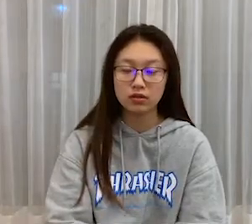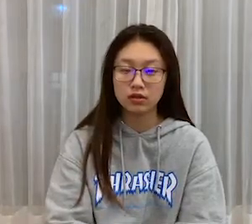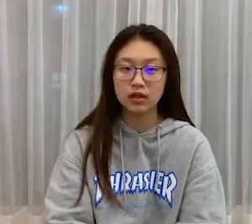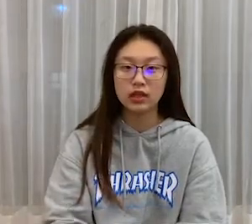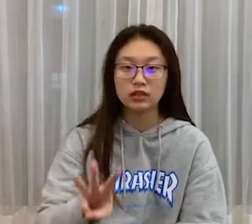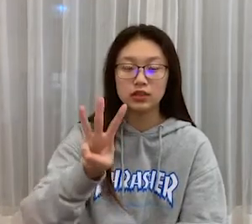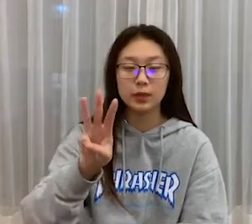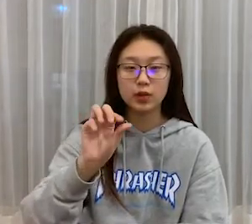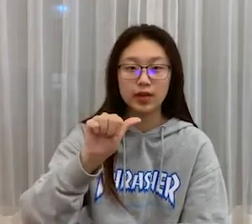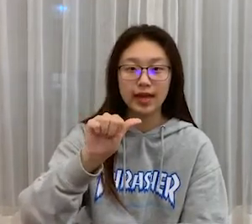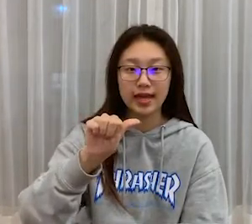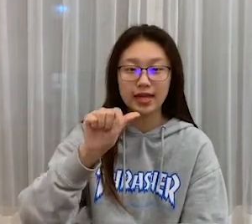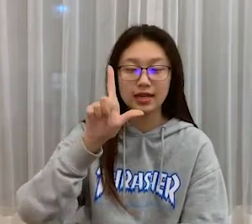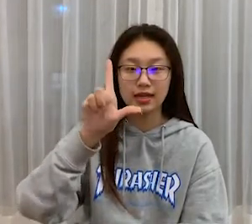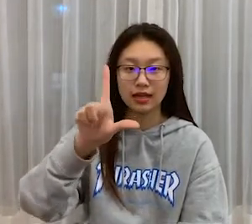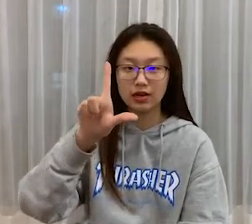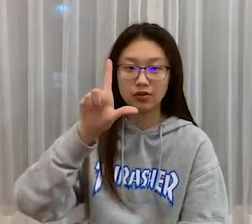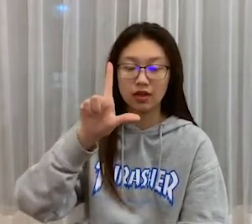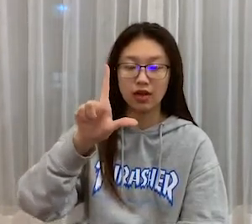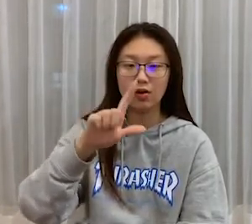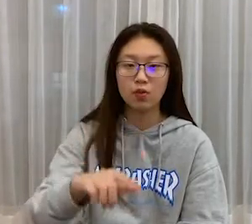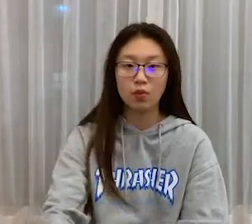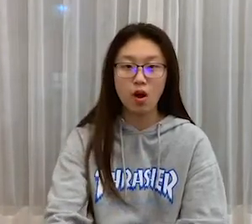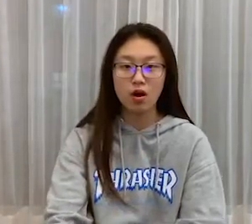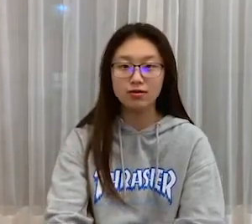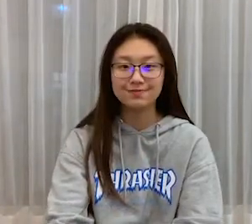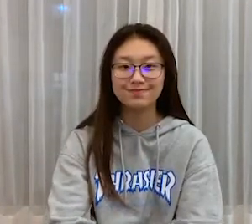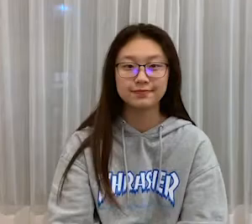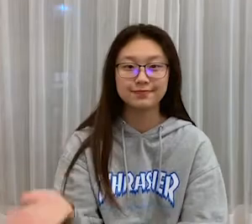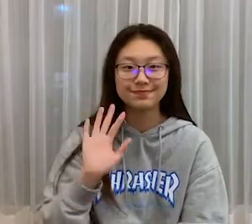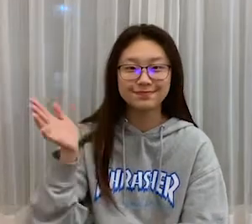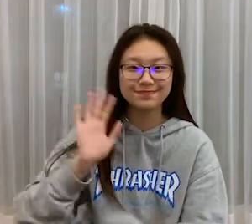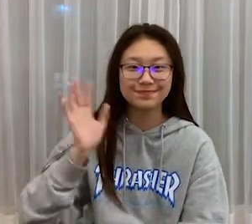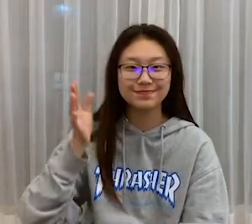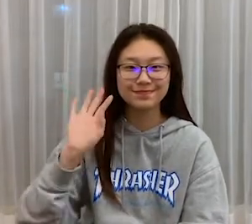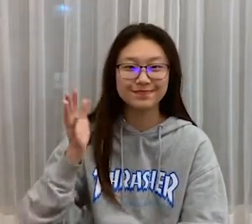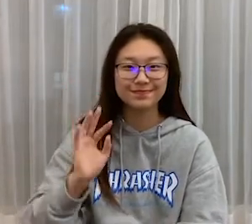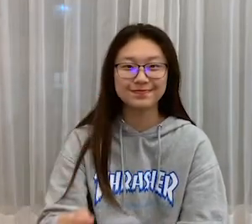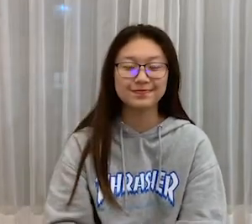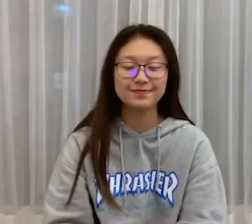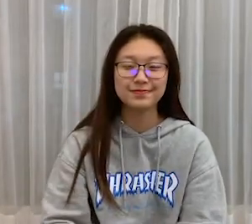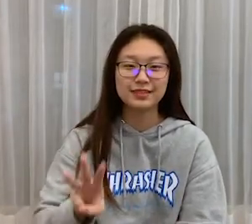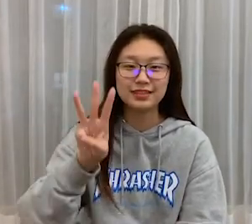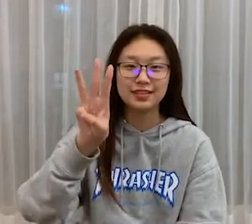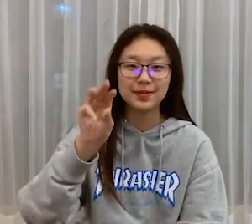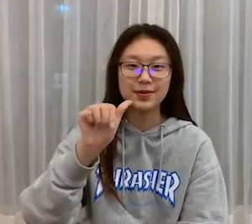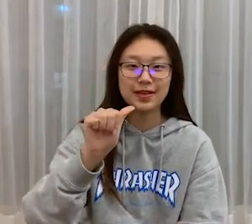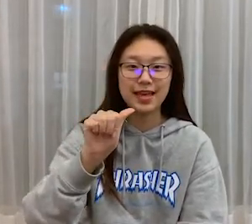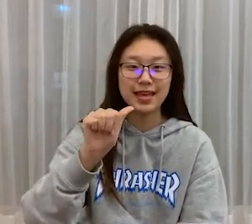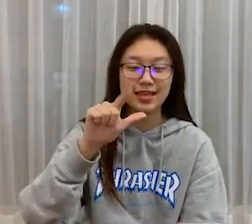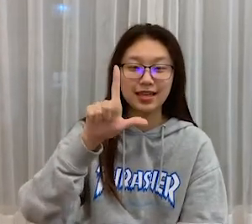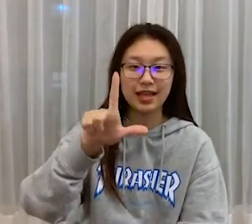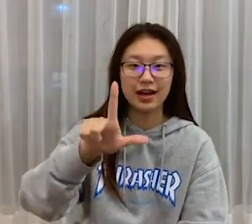wood, it means that the wall is made of that material. So for instance, 土墙 means a dirt